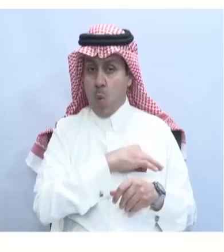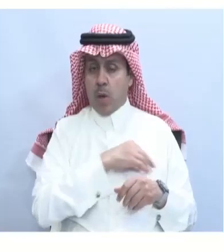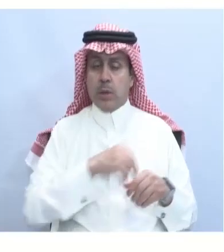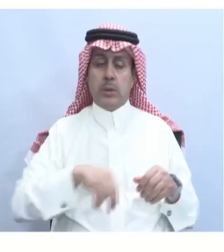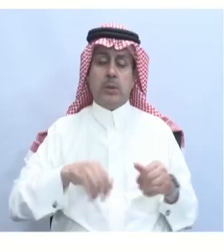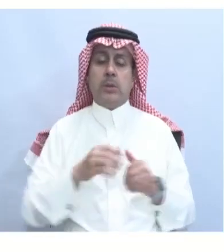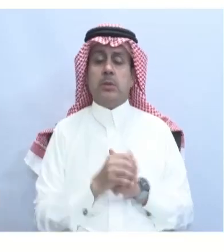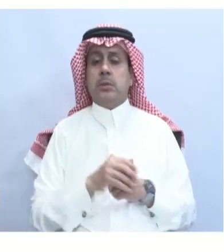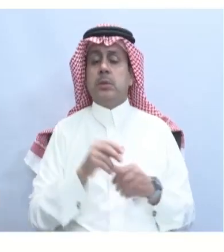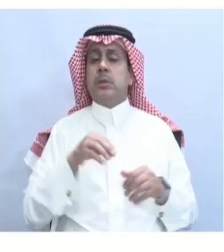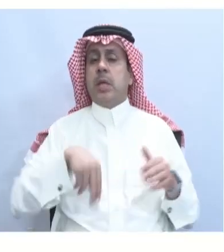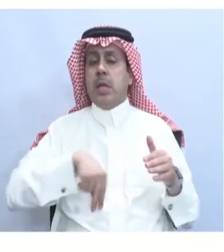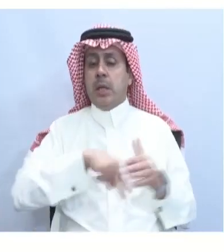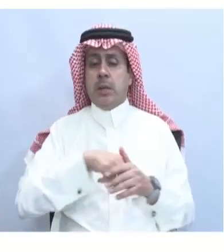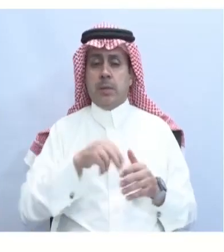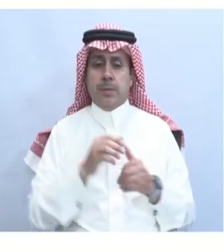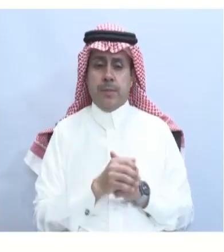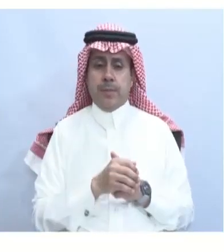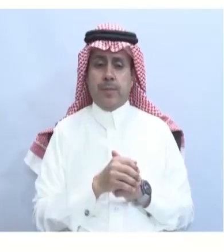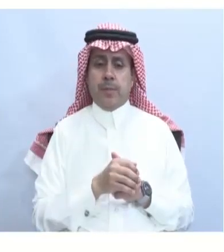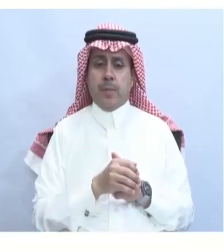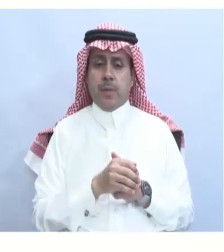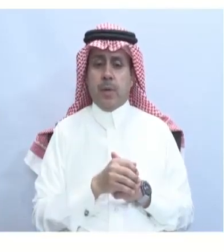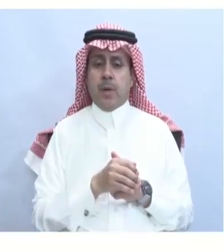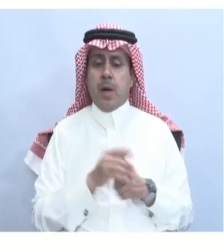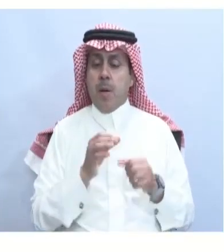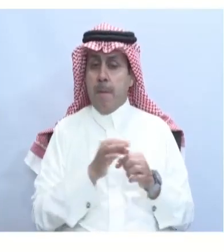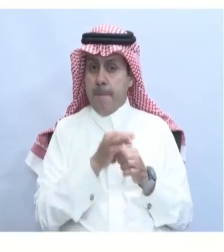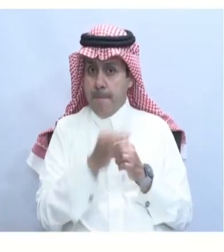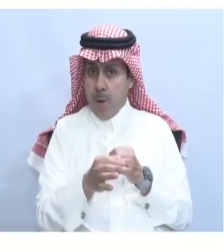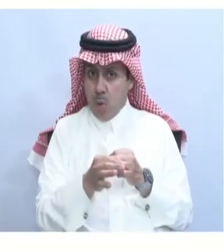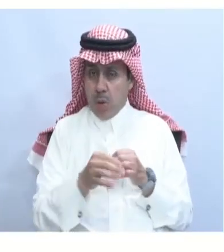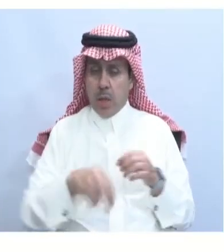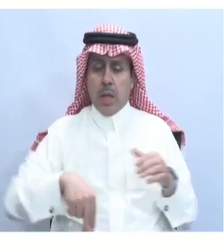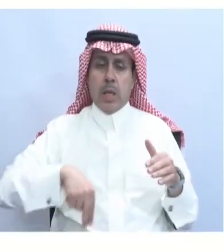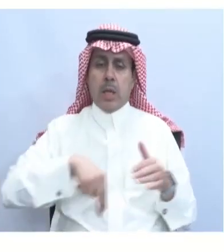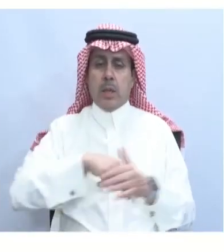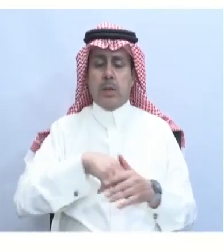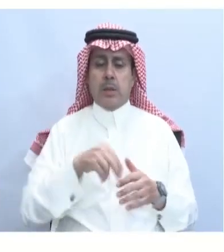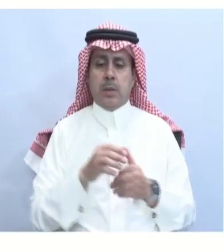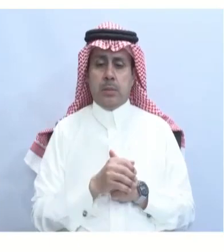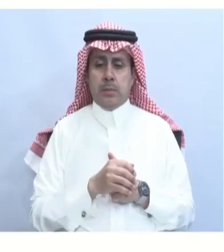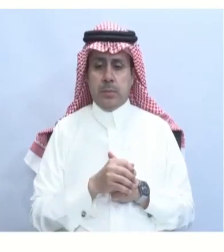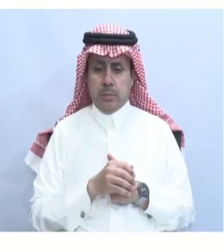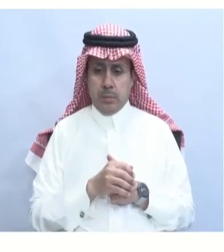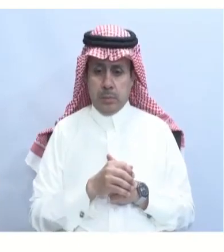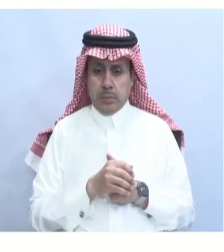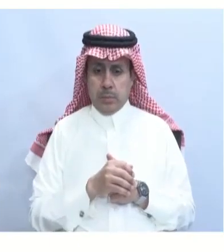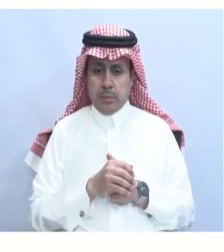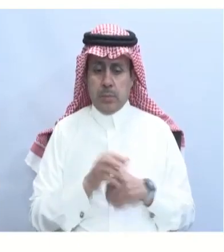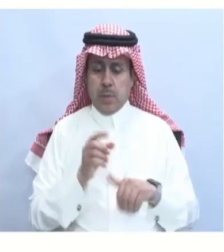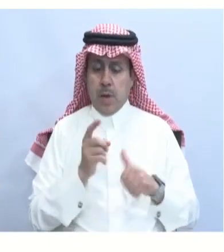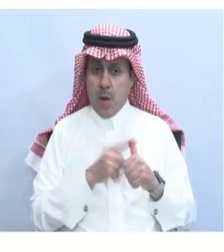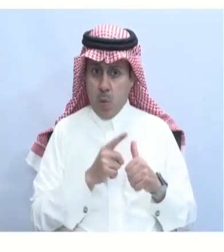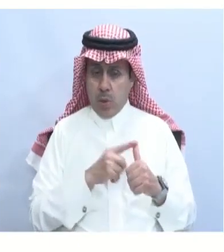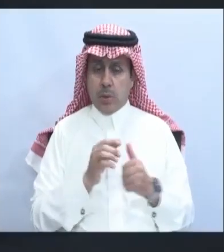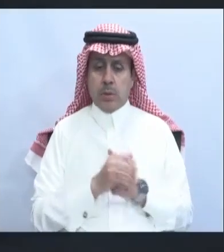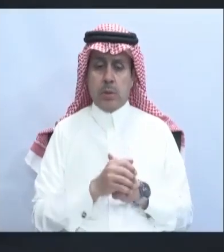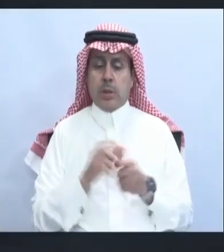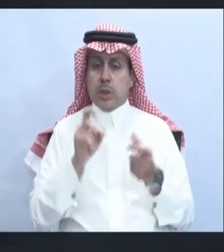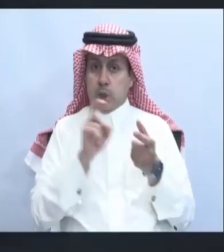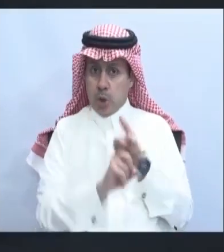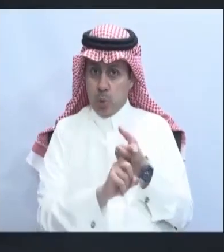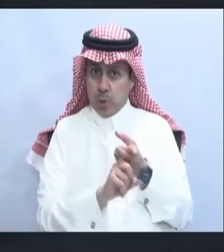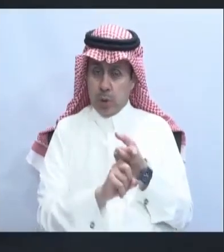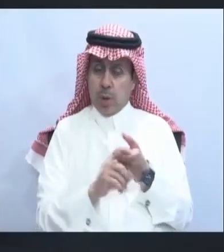بالعده ناتي ايها الطلاب الى موضع العده موضع العده هنا اولا الزوجه